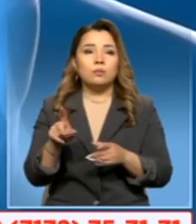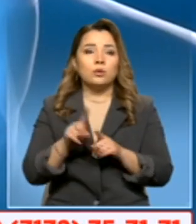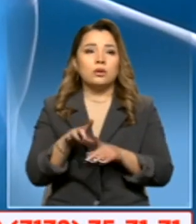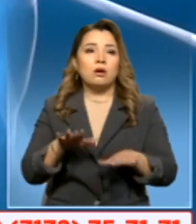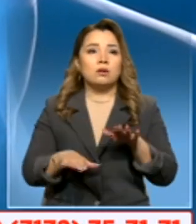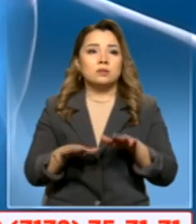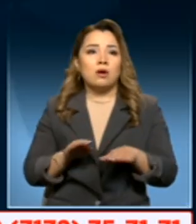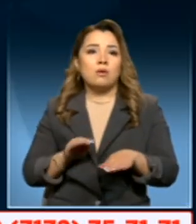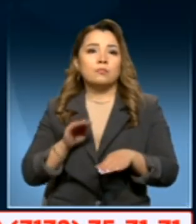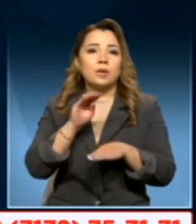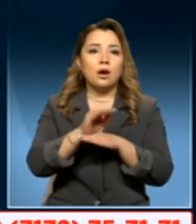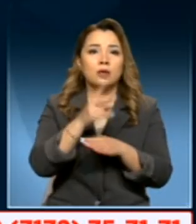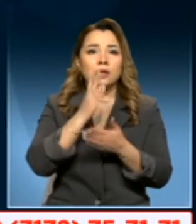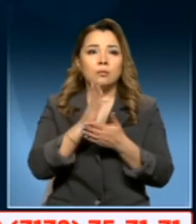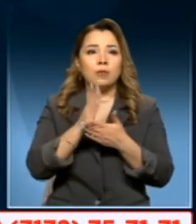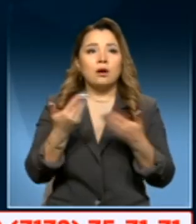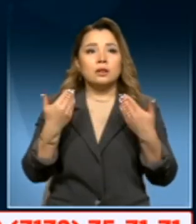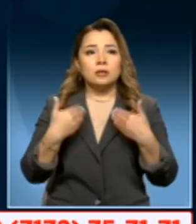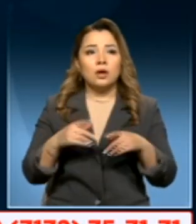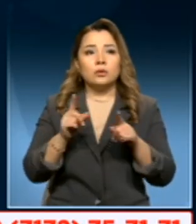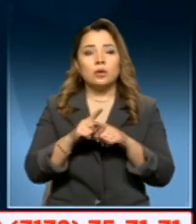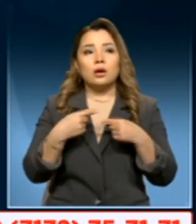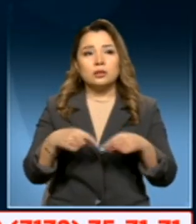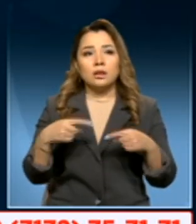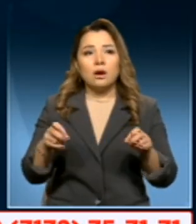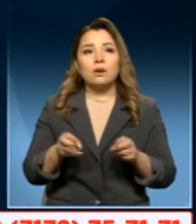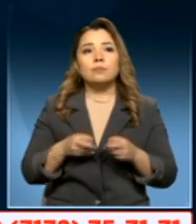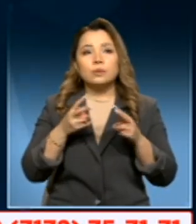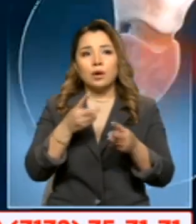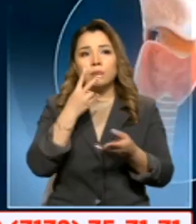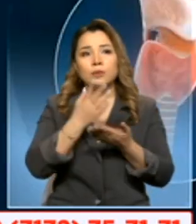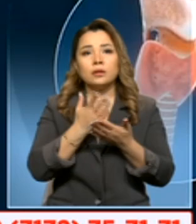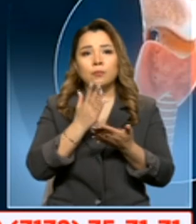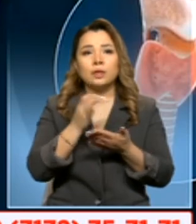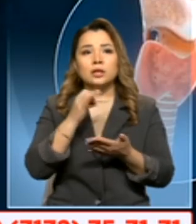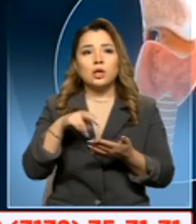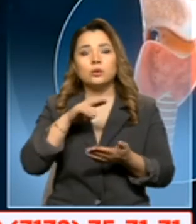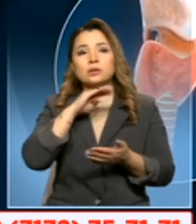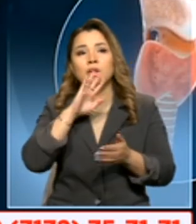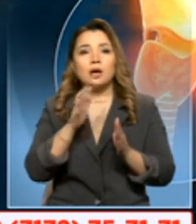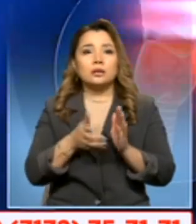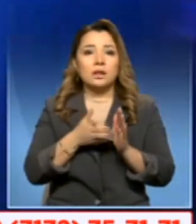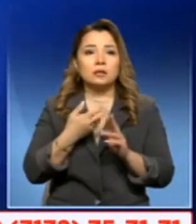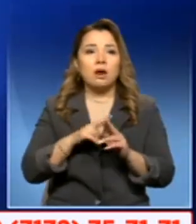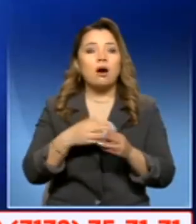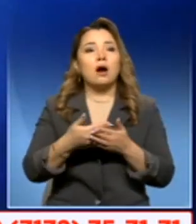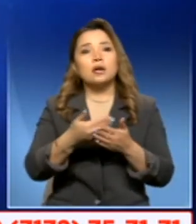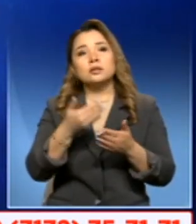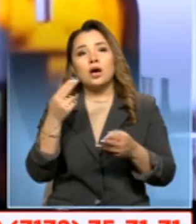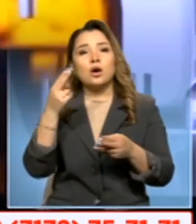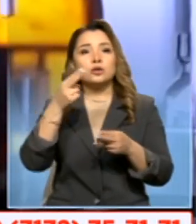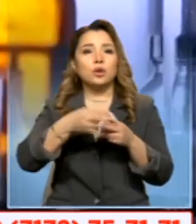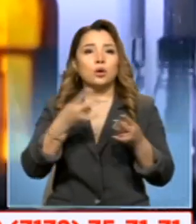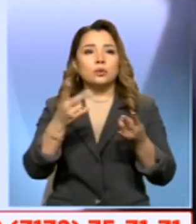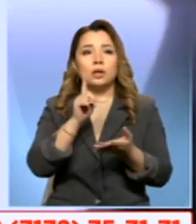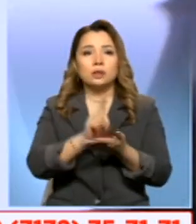қосуға бейім болады. Сондықтан ағзаға келетін сан түрлі қауіптен сақтану үшін йод жетіспеушілігінің алдын алғаныңыз дұрыс.